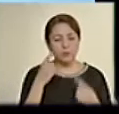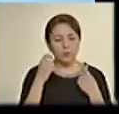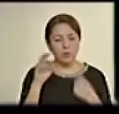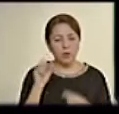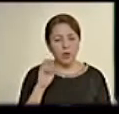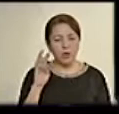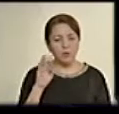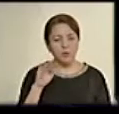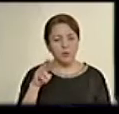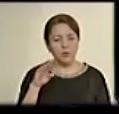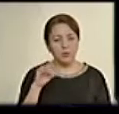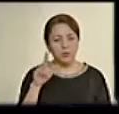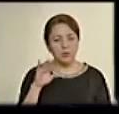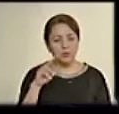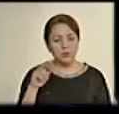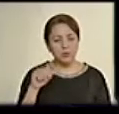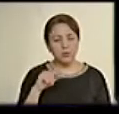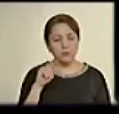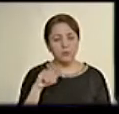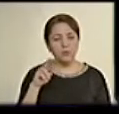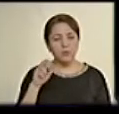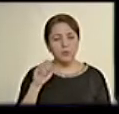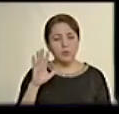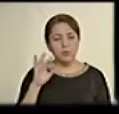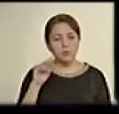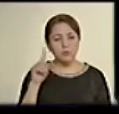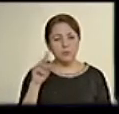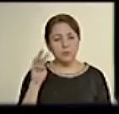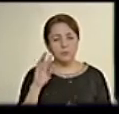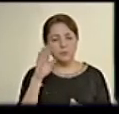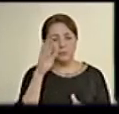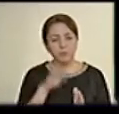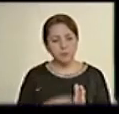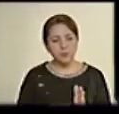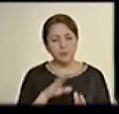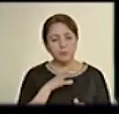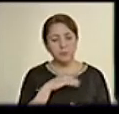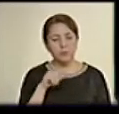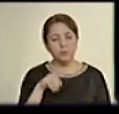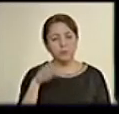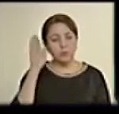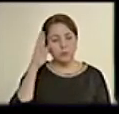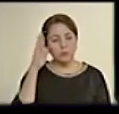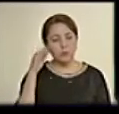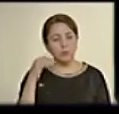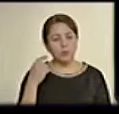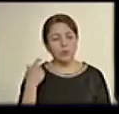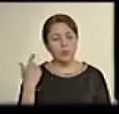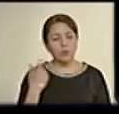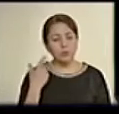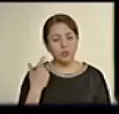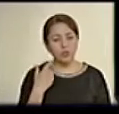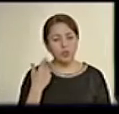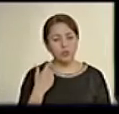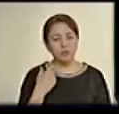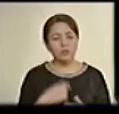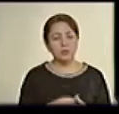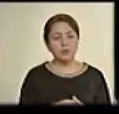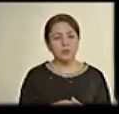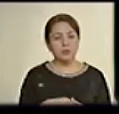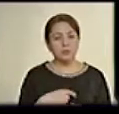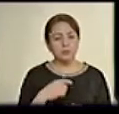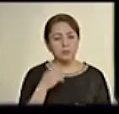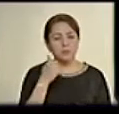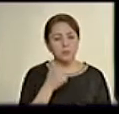bu lavozimning nufuzi ancha pasayib, u suv xo'jaliklari yoki qurilish hamda suv xo'jaliklari bo'yicha